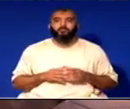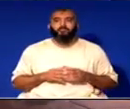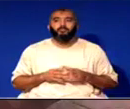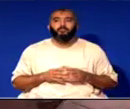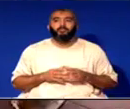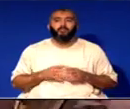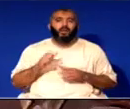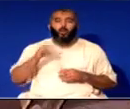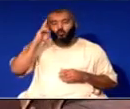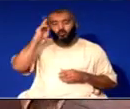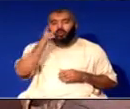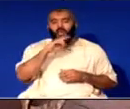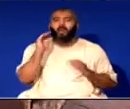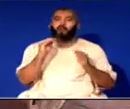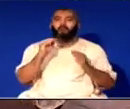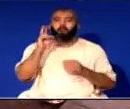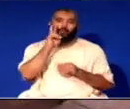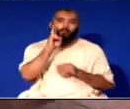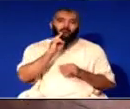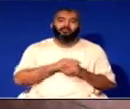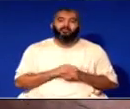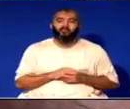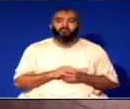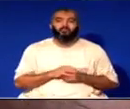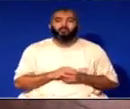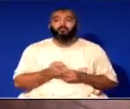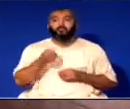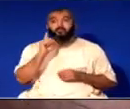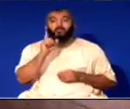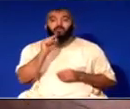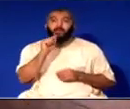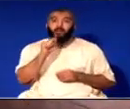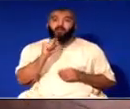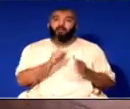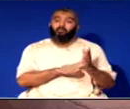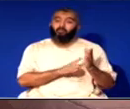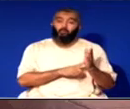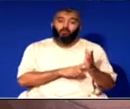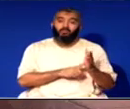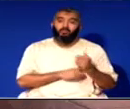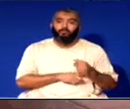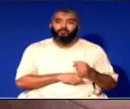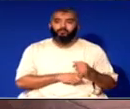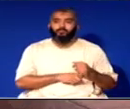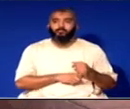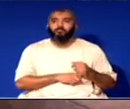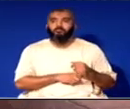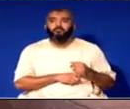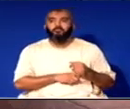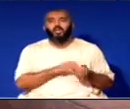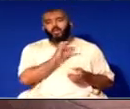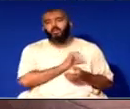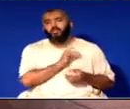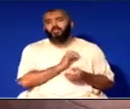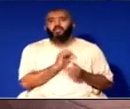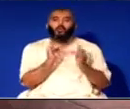هذا موجود هذه. ولكن كاين قاعدة، وهو الإنسان أنه الكبير هذا نوقره. إذا كان إنسان